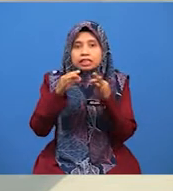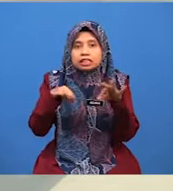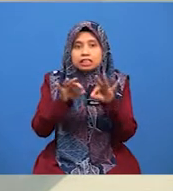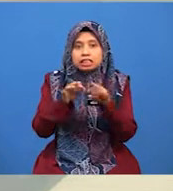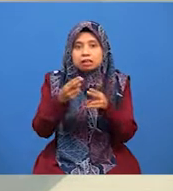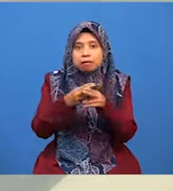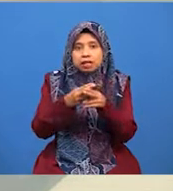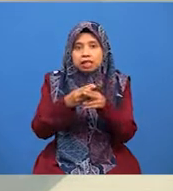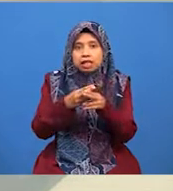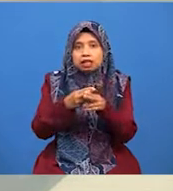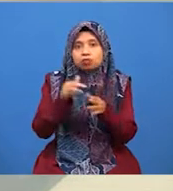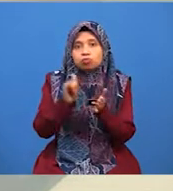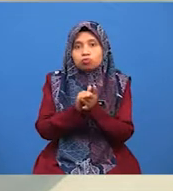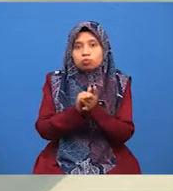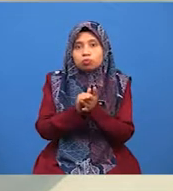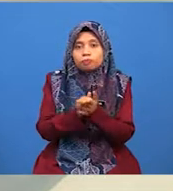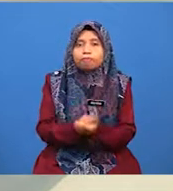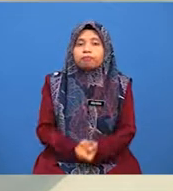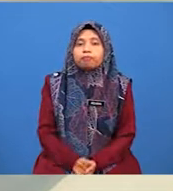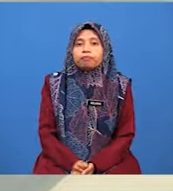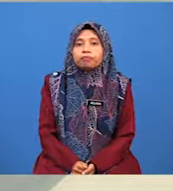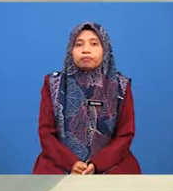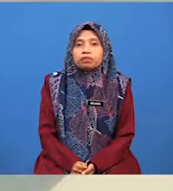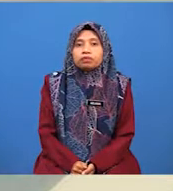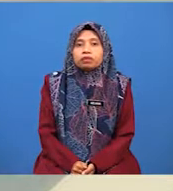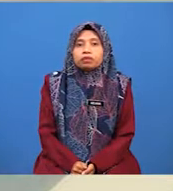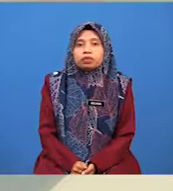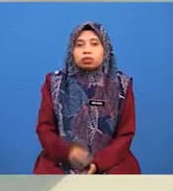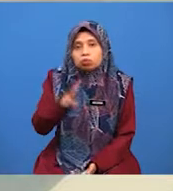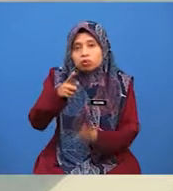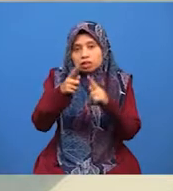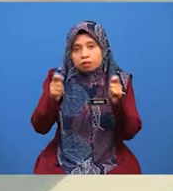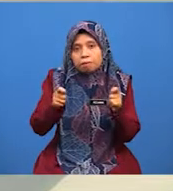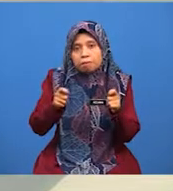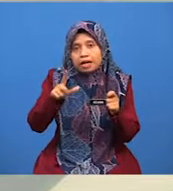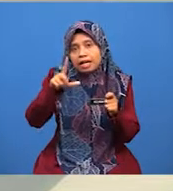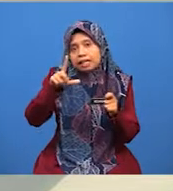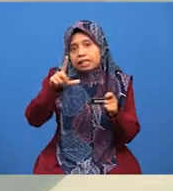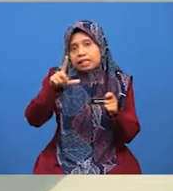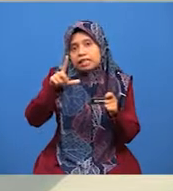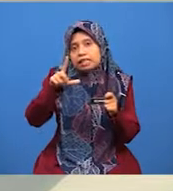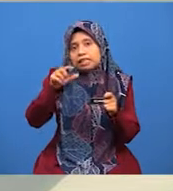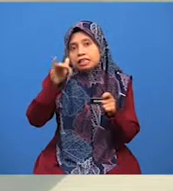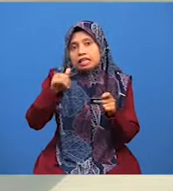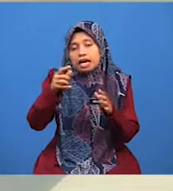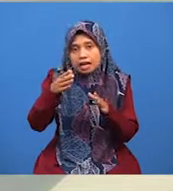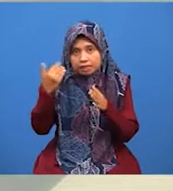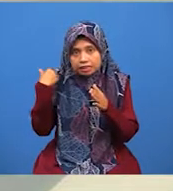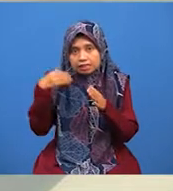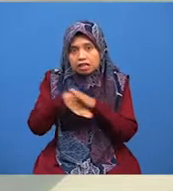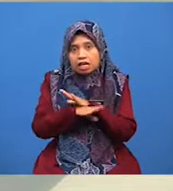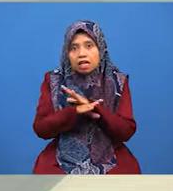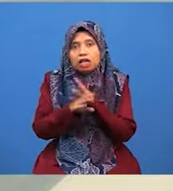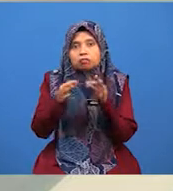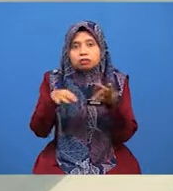cerpen Legasi Tapai Ubi karya Ghazali Latif, 2 latar tempat yang